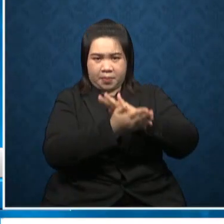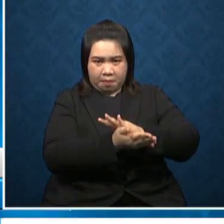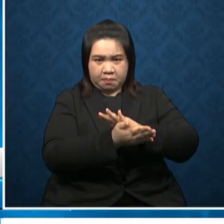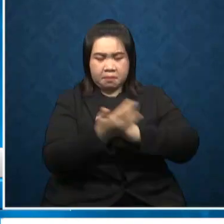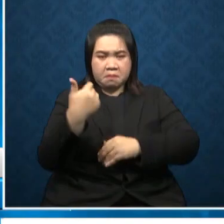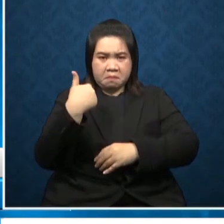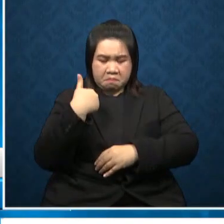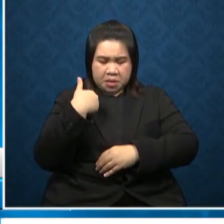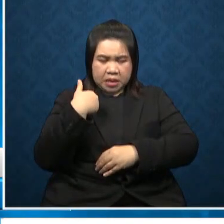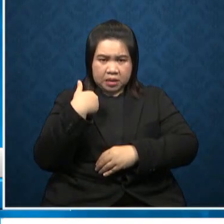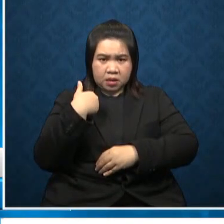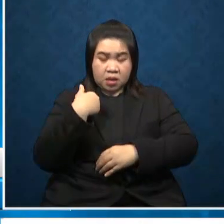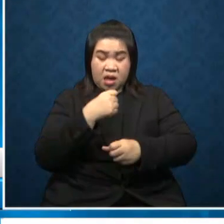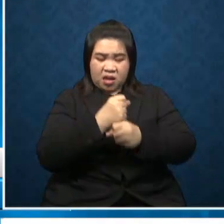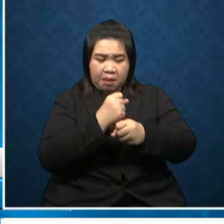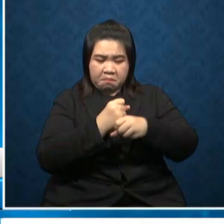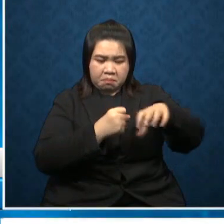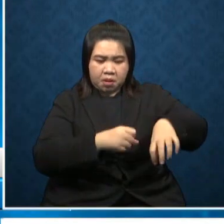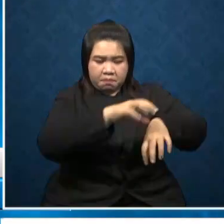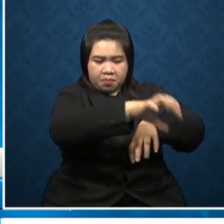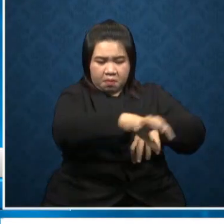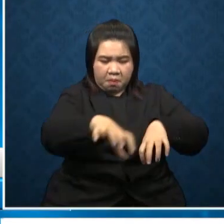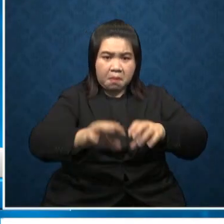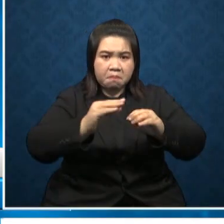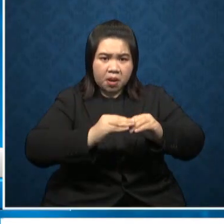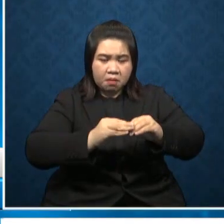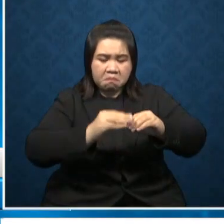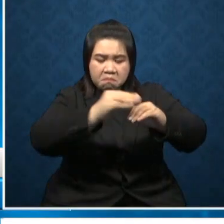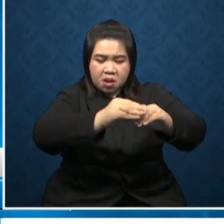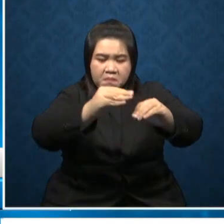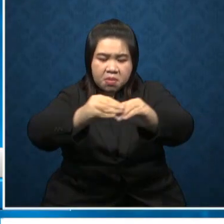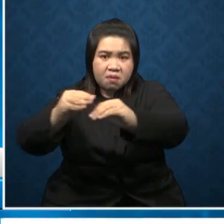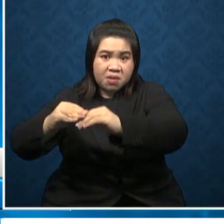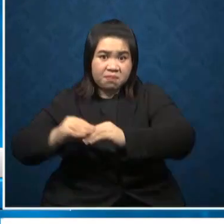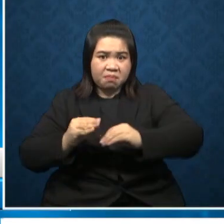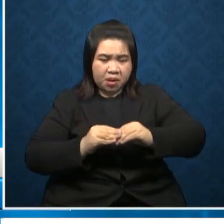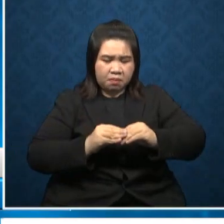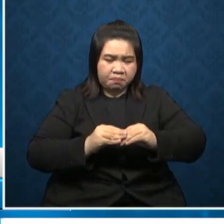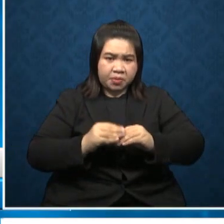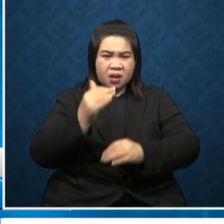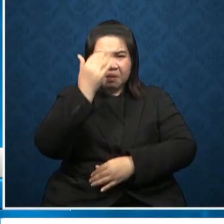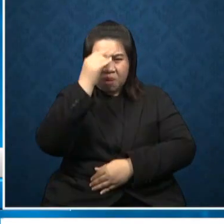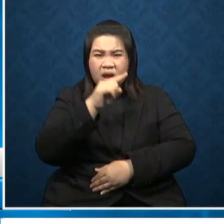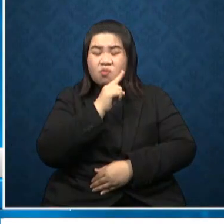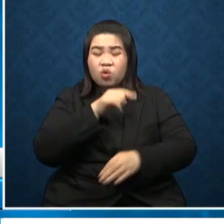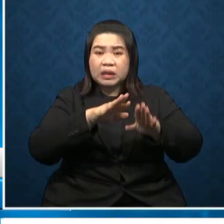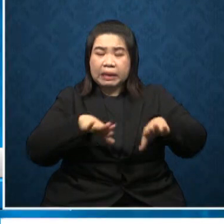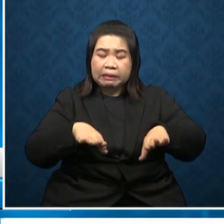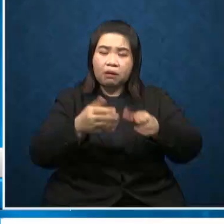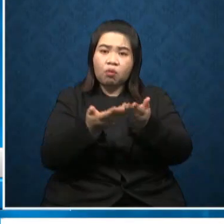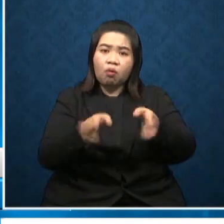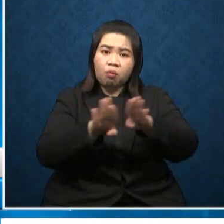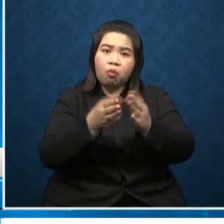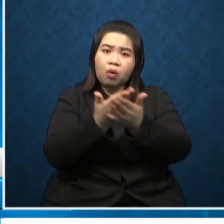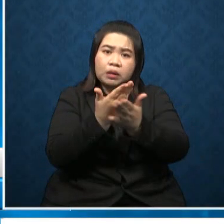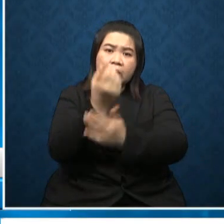จำนวนที่เป็น criticalMassเป็นจำนวนที่มากพอที่คนจนคนเด็กยากจนครอบครัวยากจนนั้น